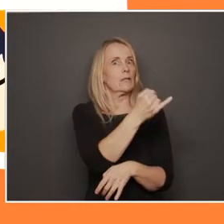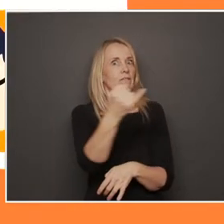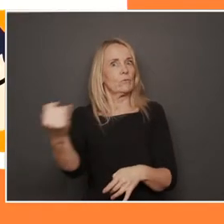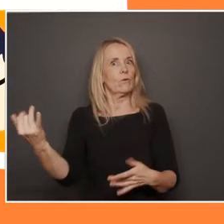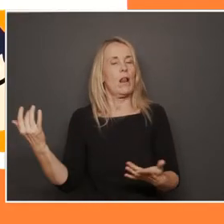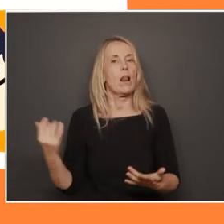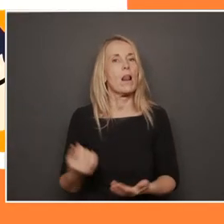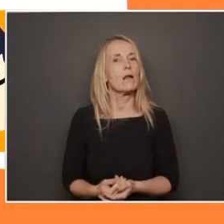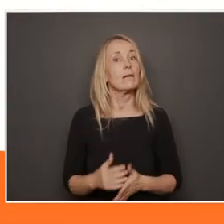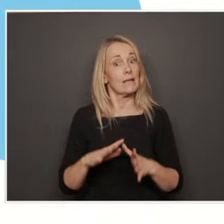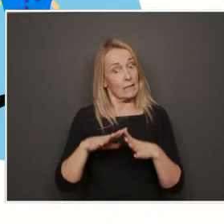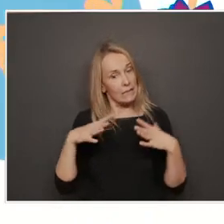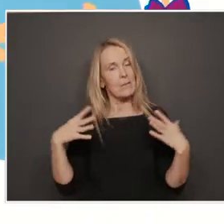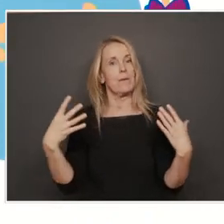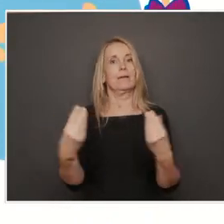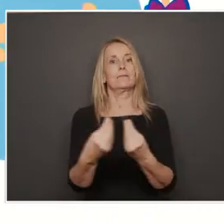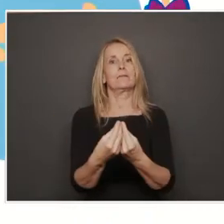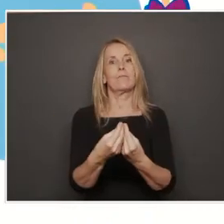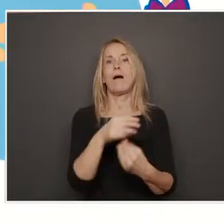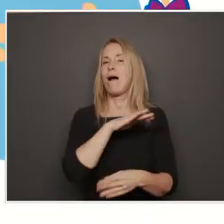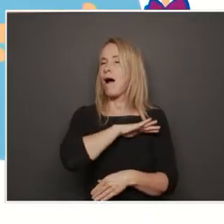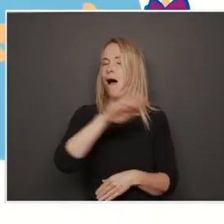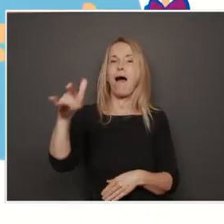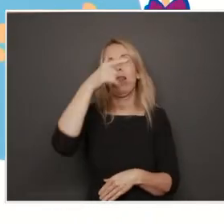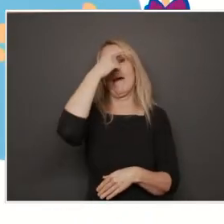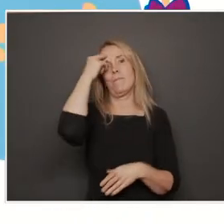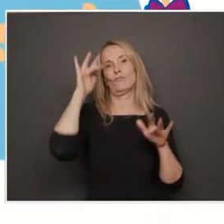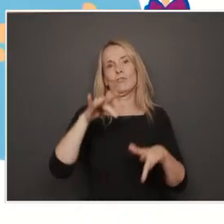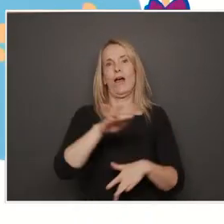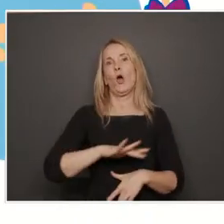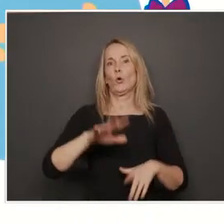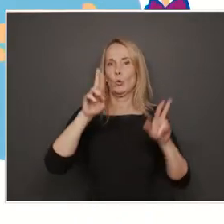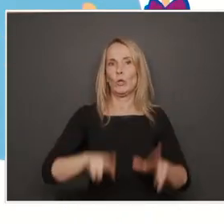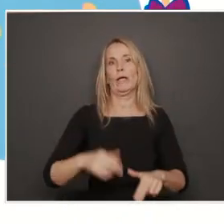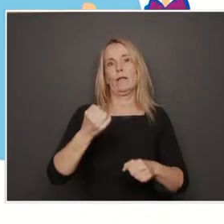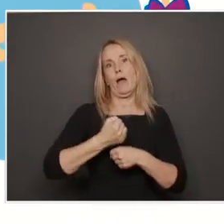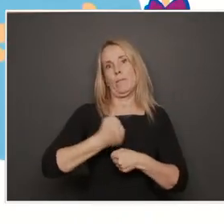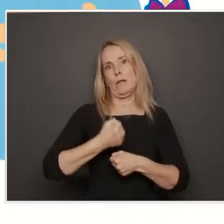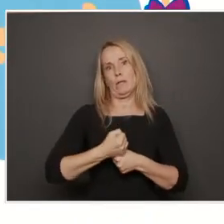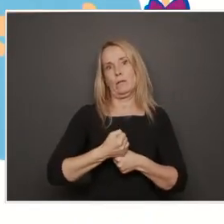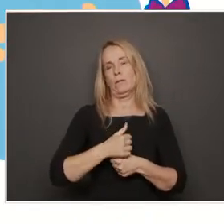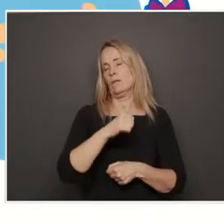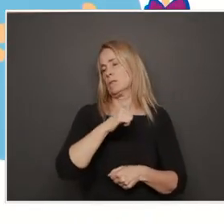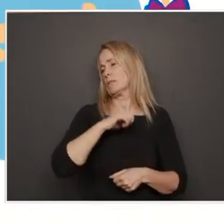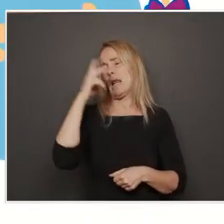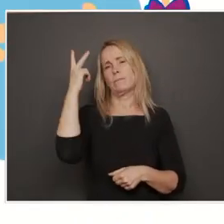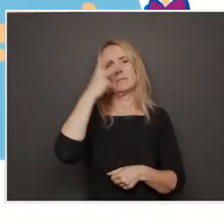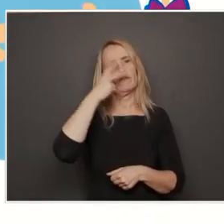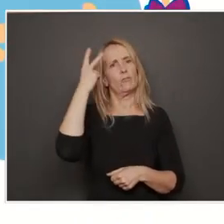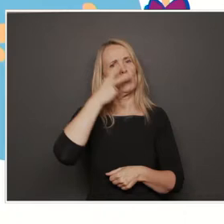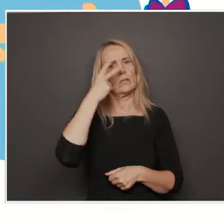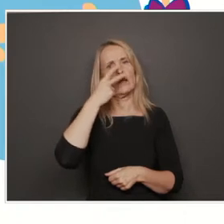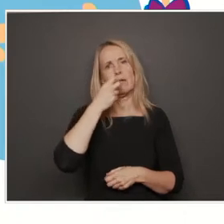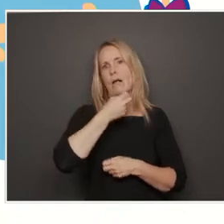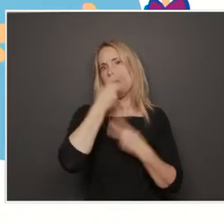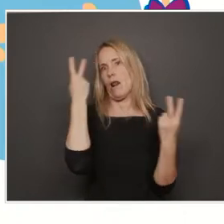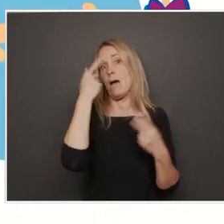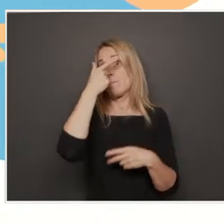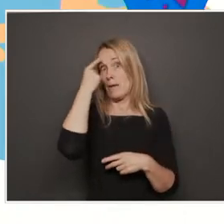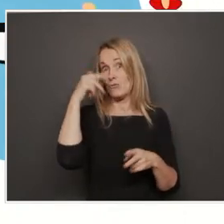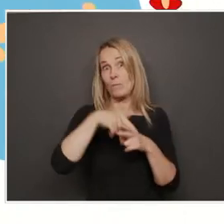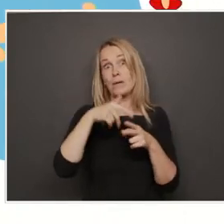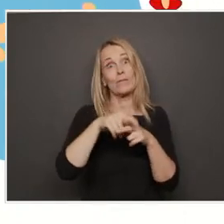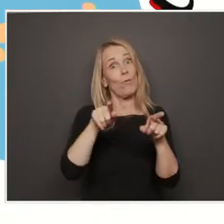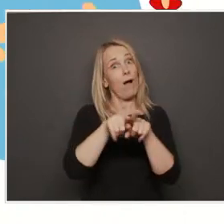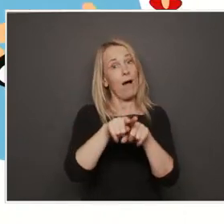Gemeinsam haben alle Menschen das Grundrecht auf Arbeit. Selbstverständlich und dezidiert auch Menschen mit